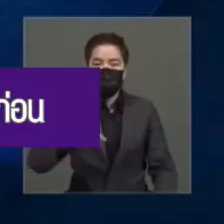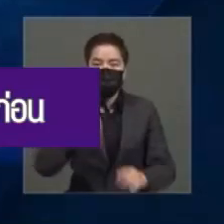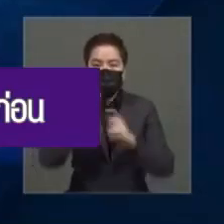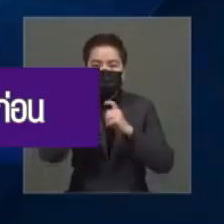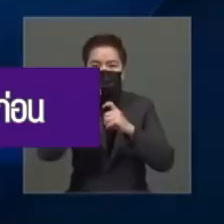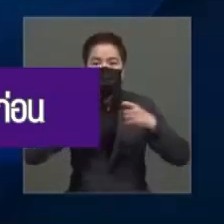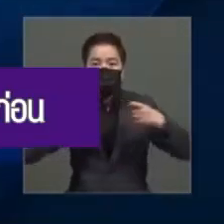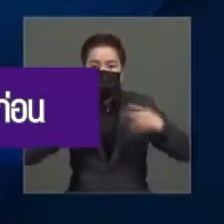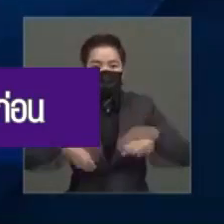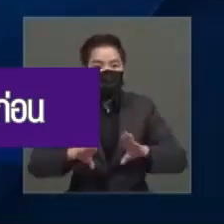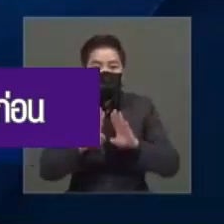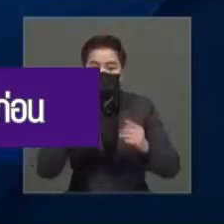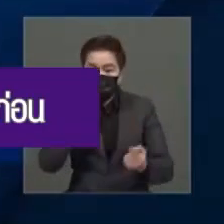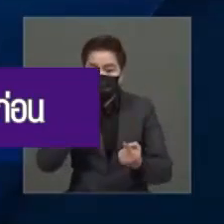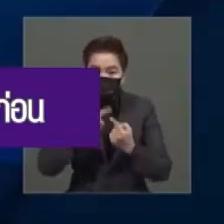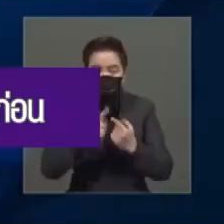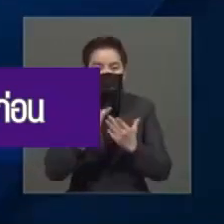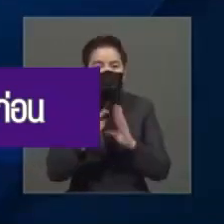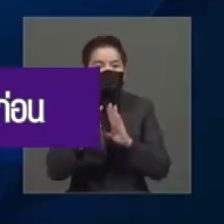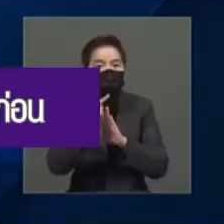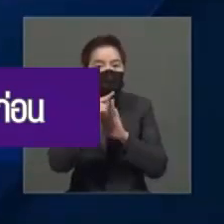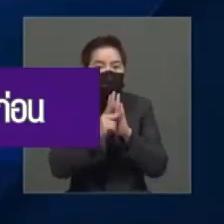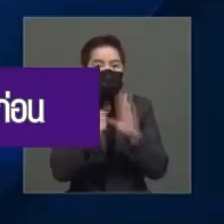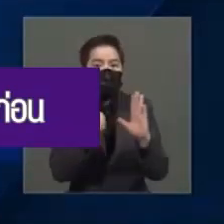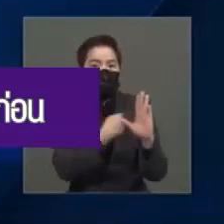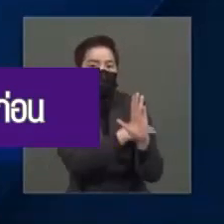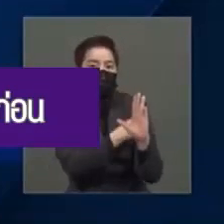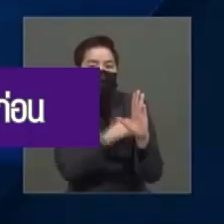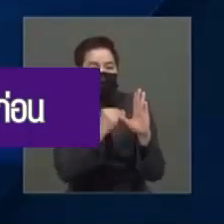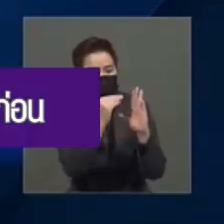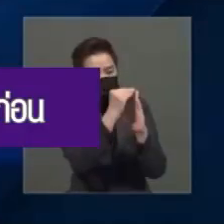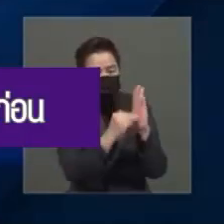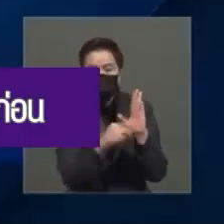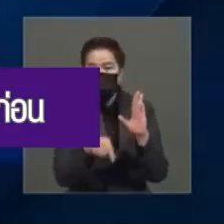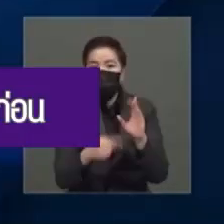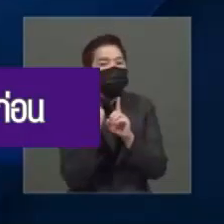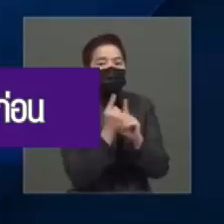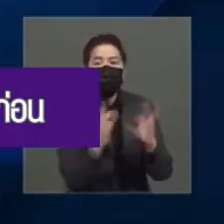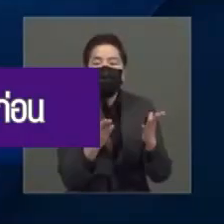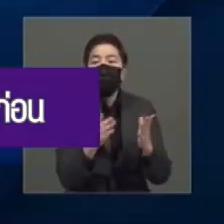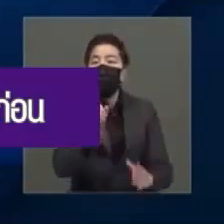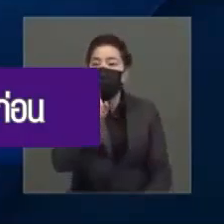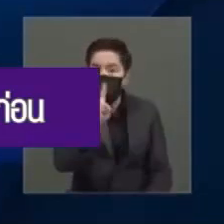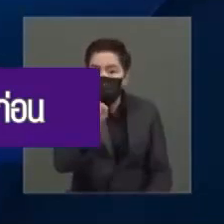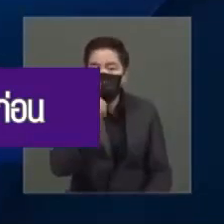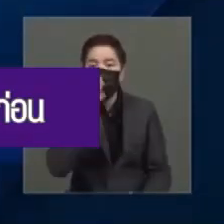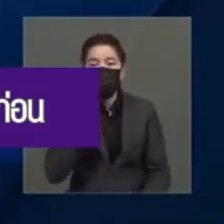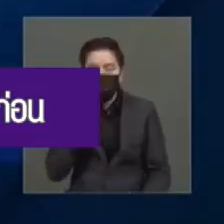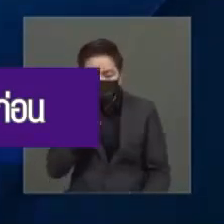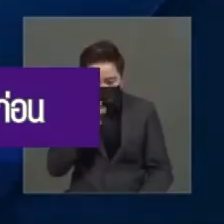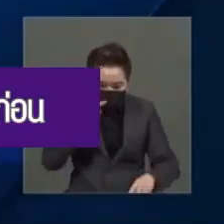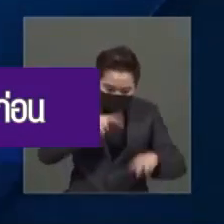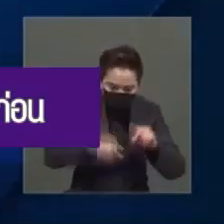ตึงขับบาปพบติดจังหวัดเชียงใหม่เป็นสถานบันเทิงย่านถนนนิมมานเหมินท์ส่วนจังหวัดพะเยาขอนแก่นเป็นละ